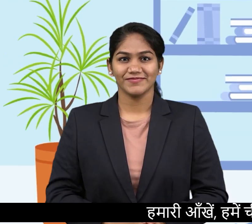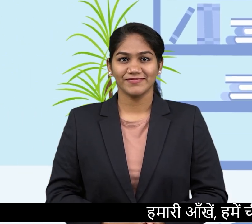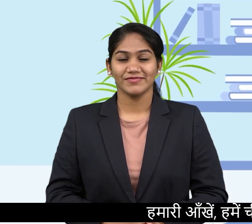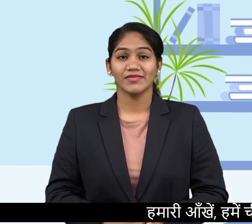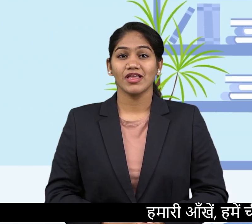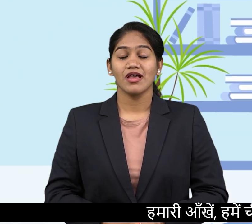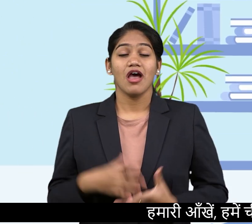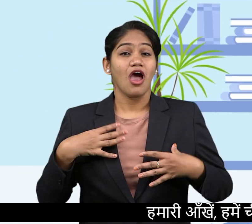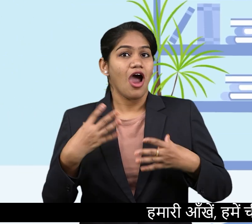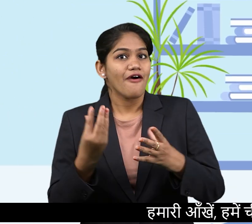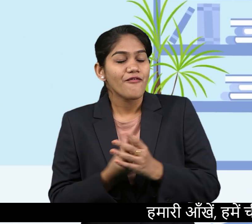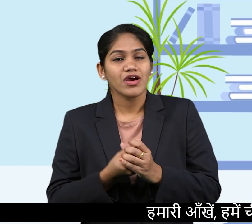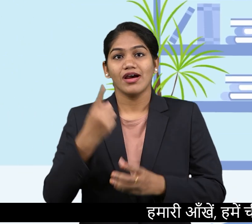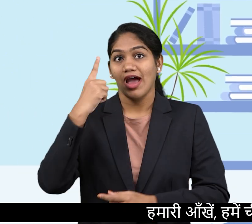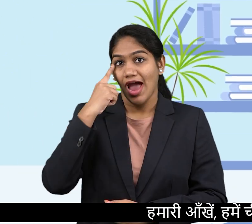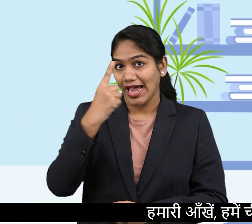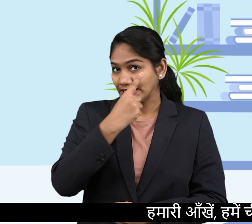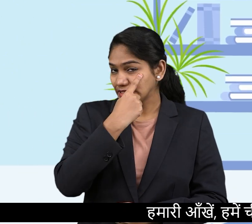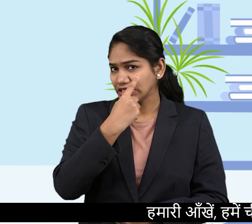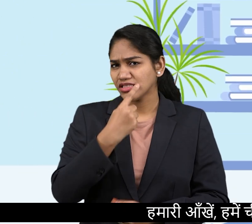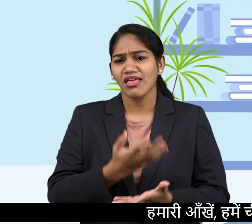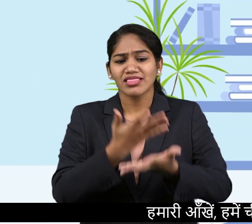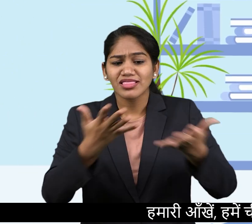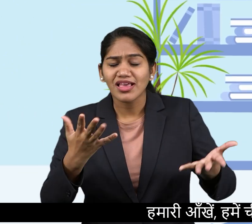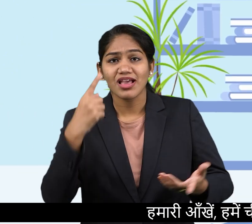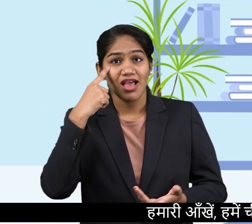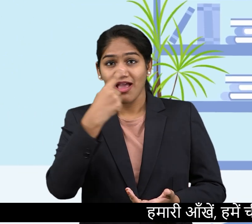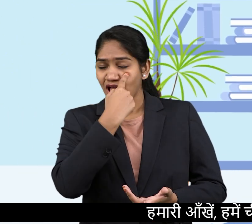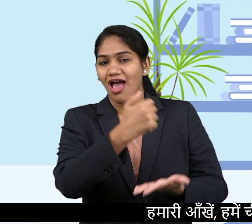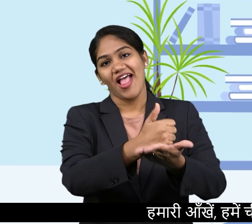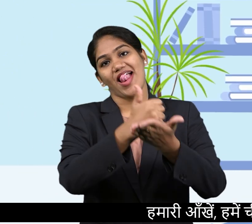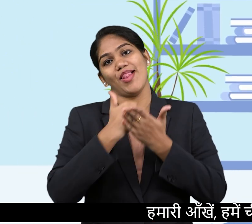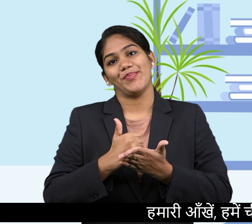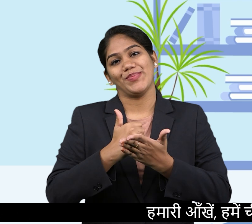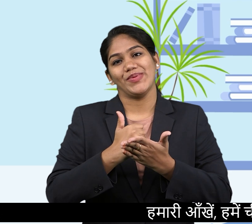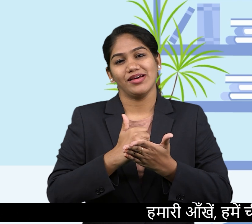हमारी आंखें हमें चीजों को देखने में मदद करती है।